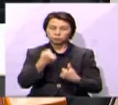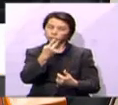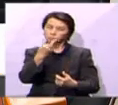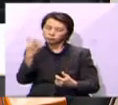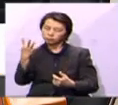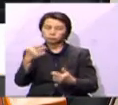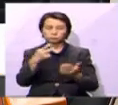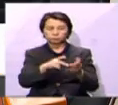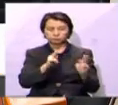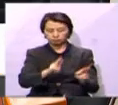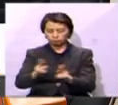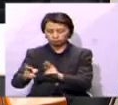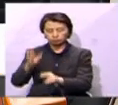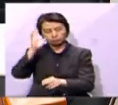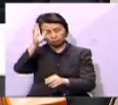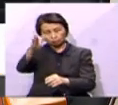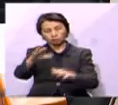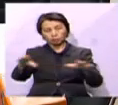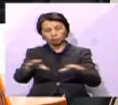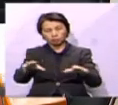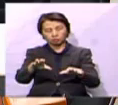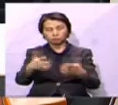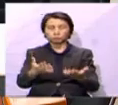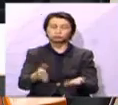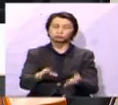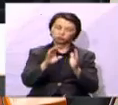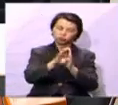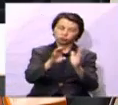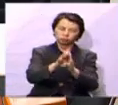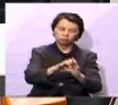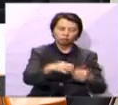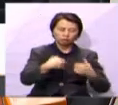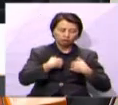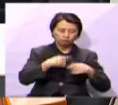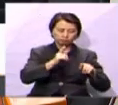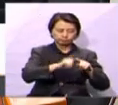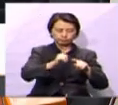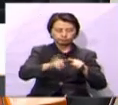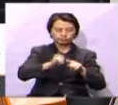buat. Antaranya ialah mempelbagaikan produk-produk baru.